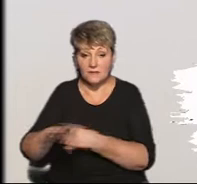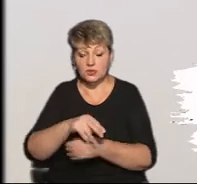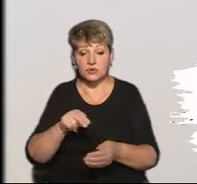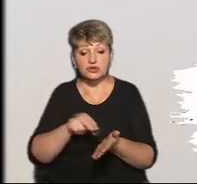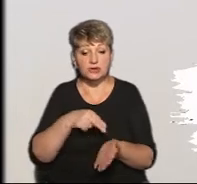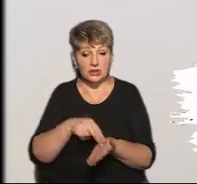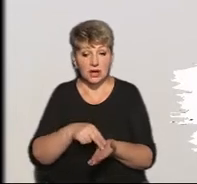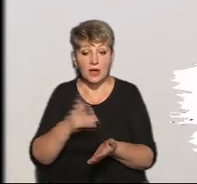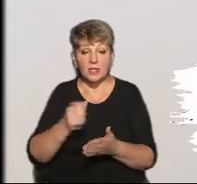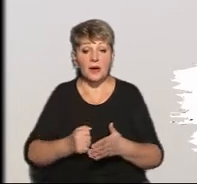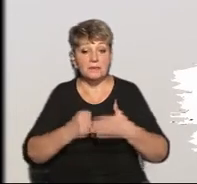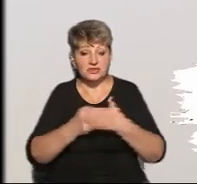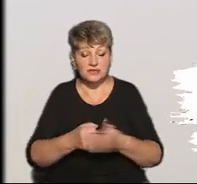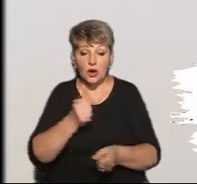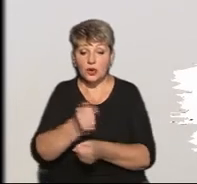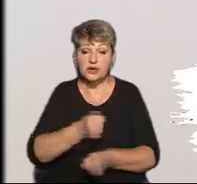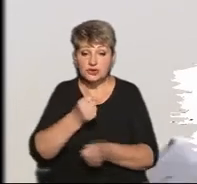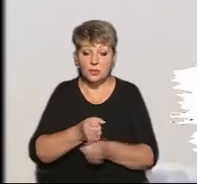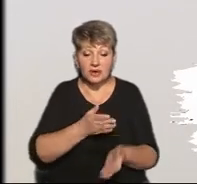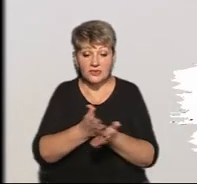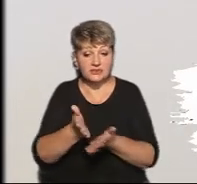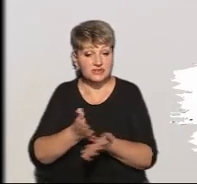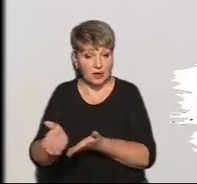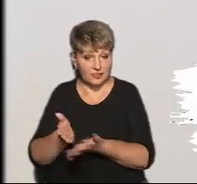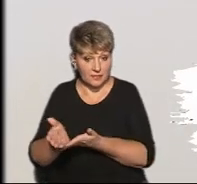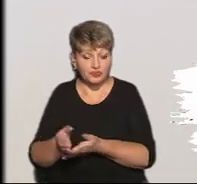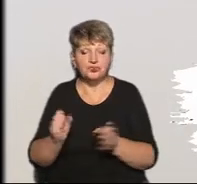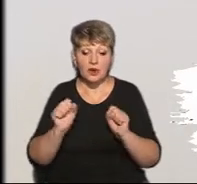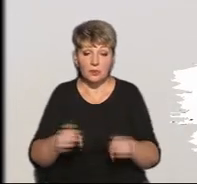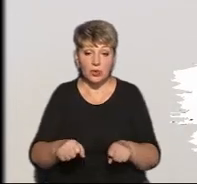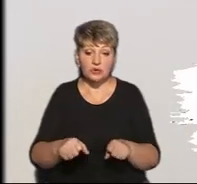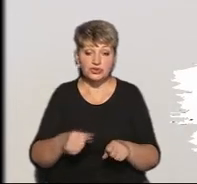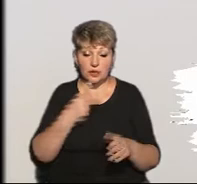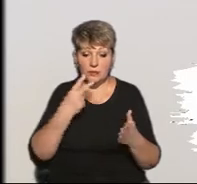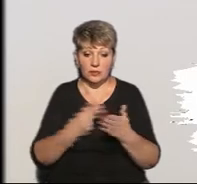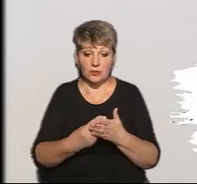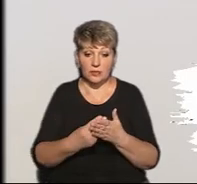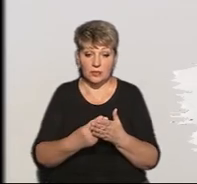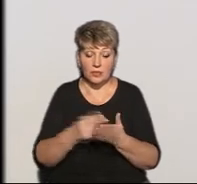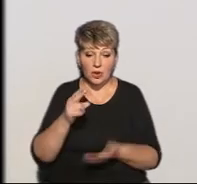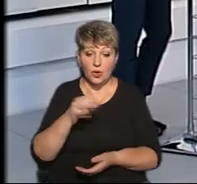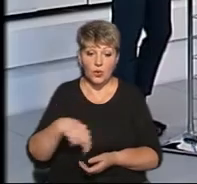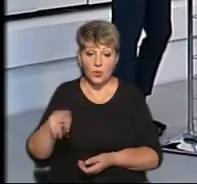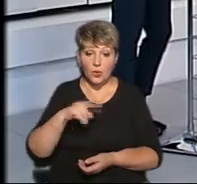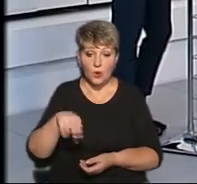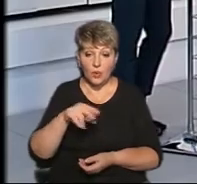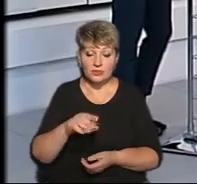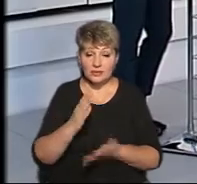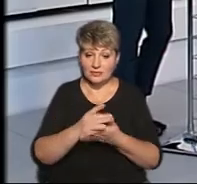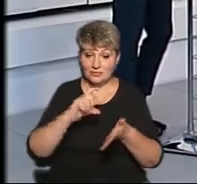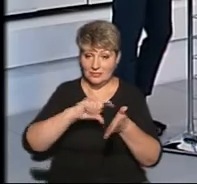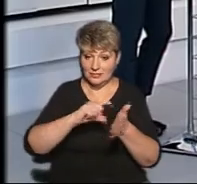підставі цього аудиту розробили стратегію. Також цю стратегію можна перейти по QR-коду, да, от зараз модне слово,